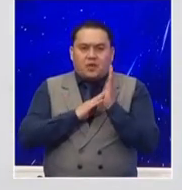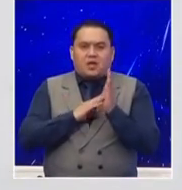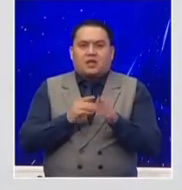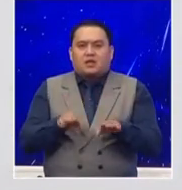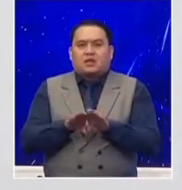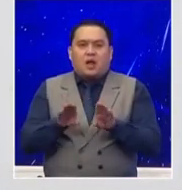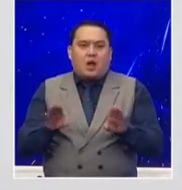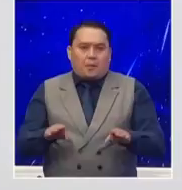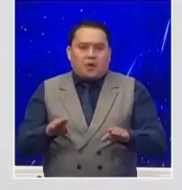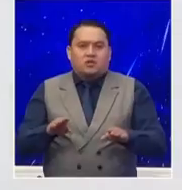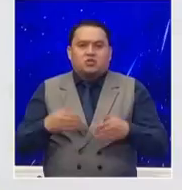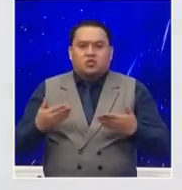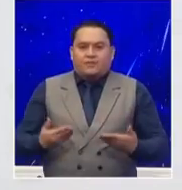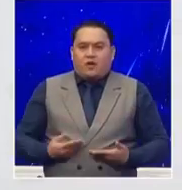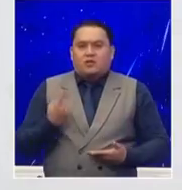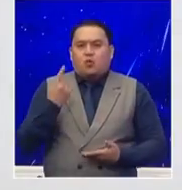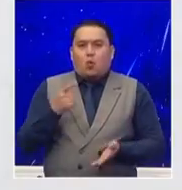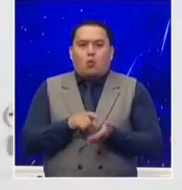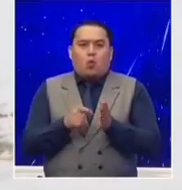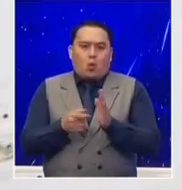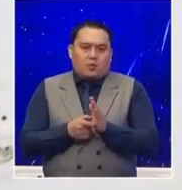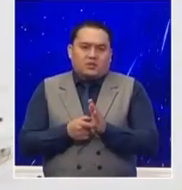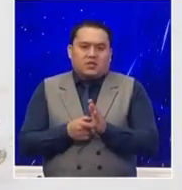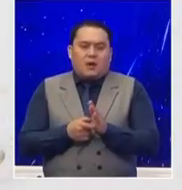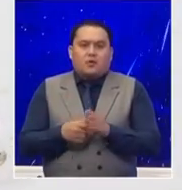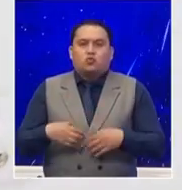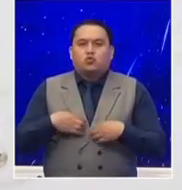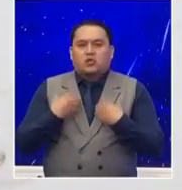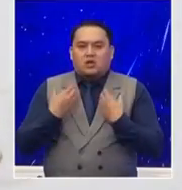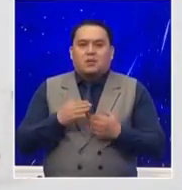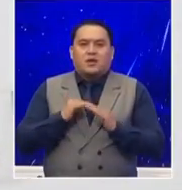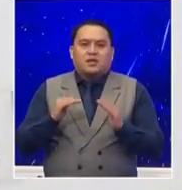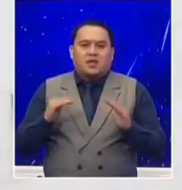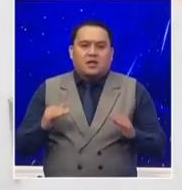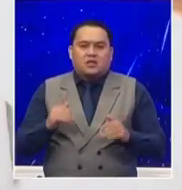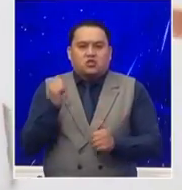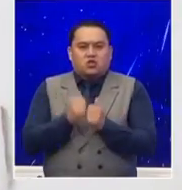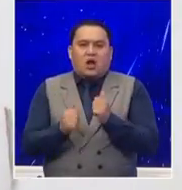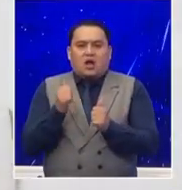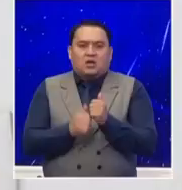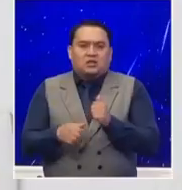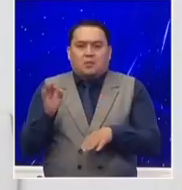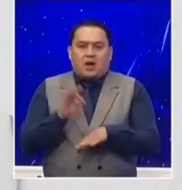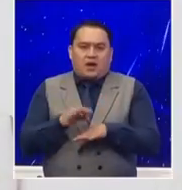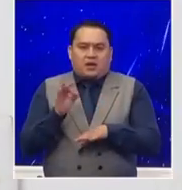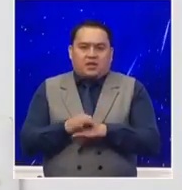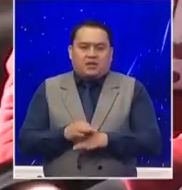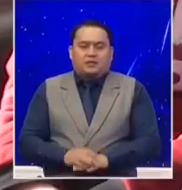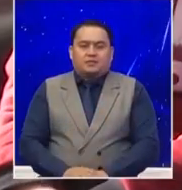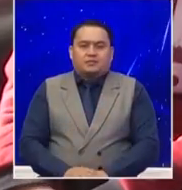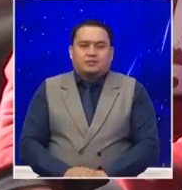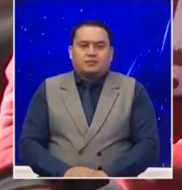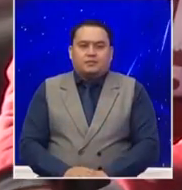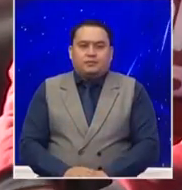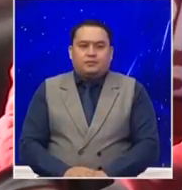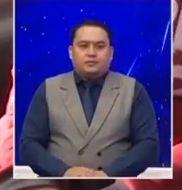там же. Практически живем в одной комнате. Но самое страшное, что мои дети стали очень часто и подолгу болеть.